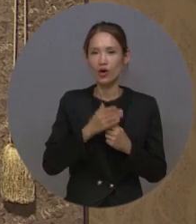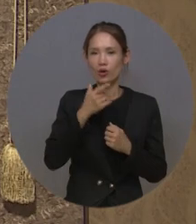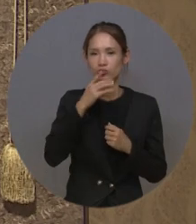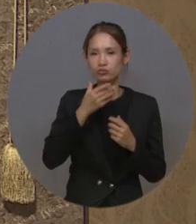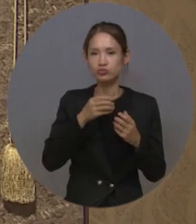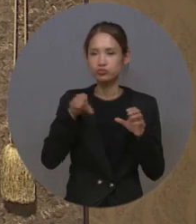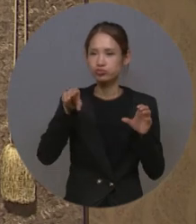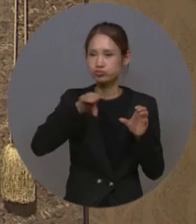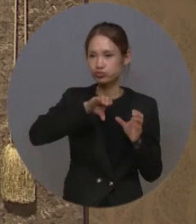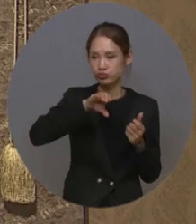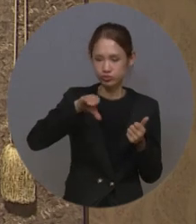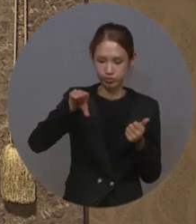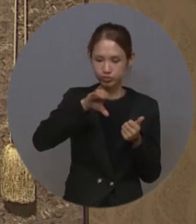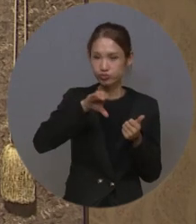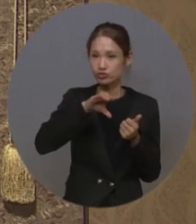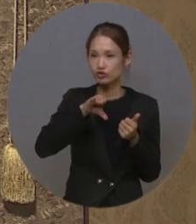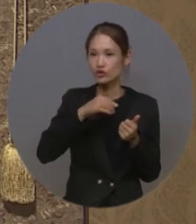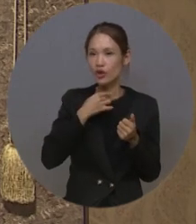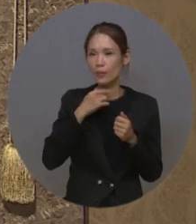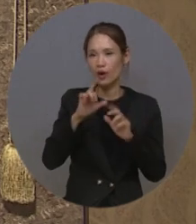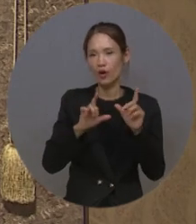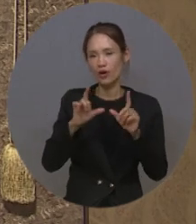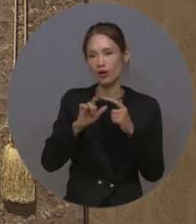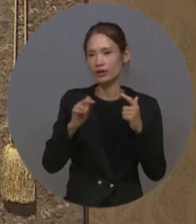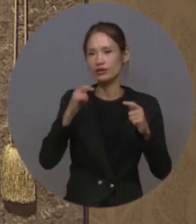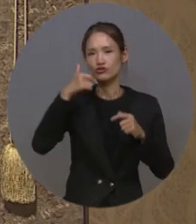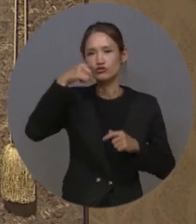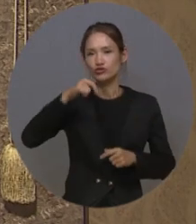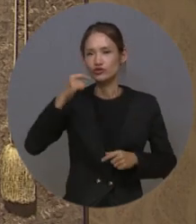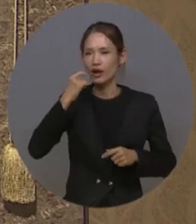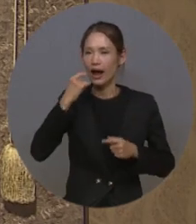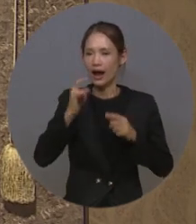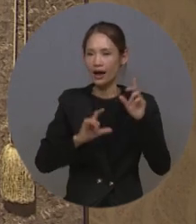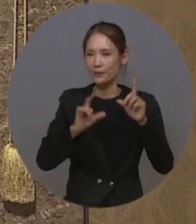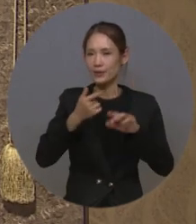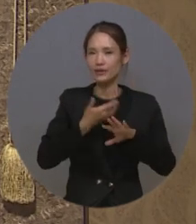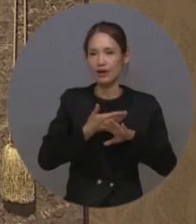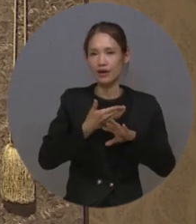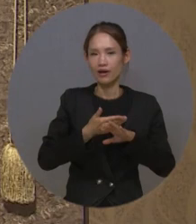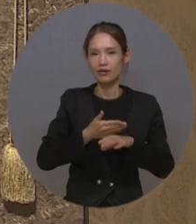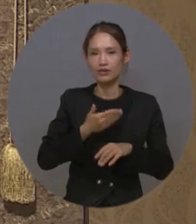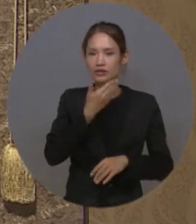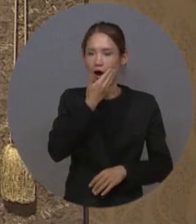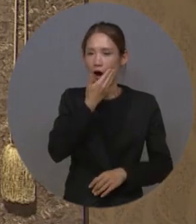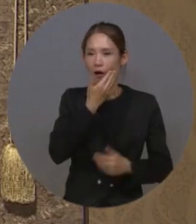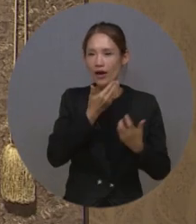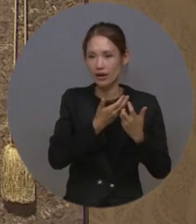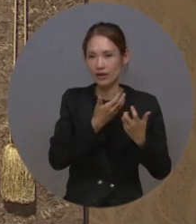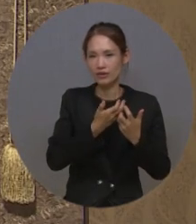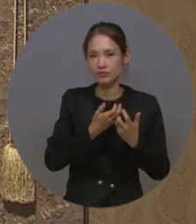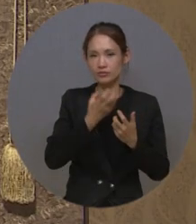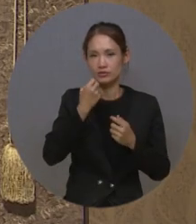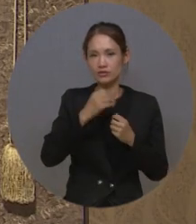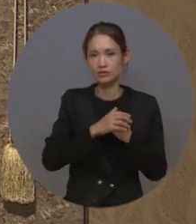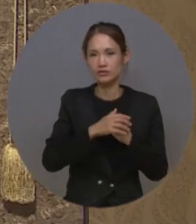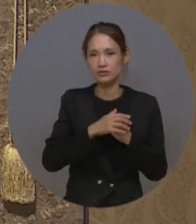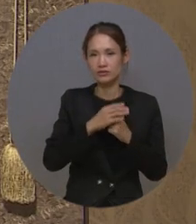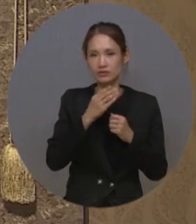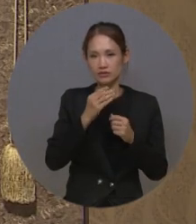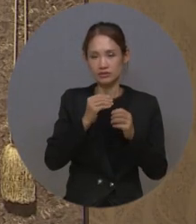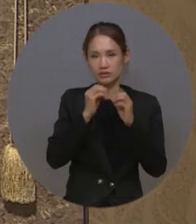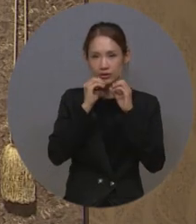발달이 전혀 달라져요. 보통 엄마 젖의 영양 성분 얘기를 하잖아요. 근데 엄마 젖을 먹을 땐